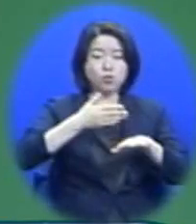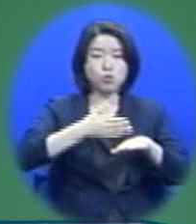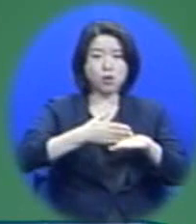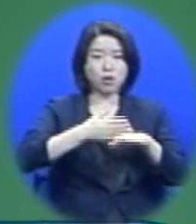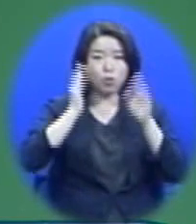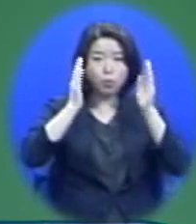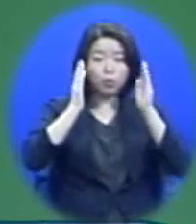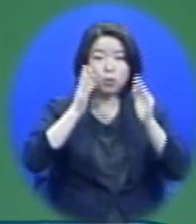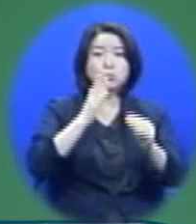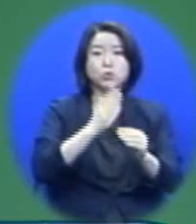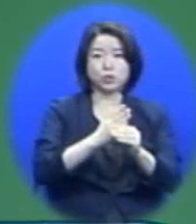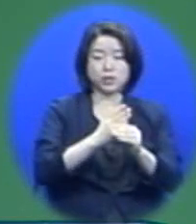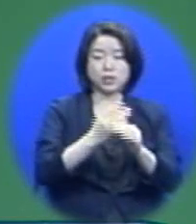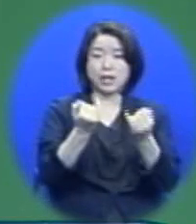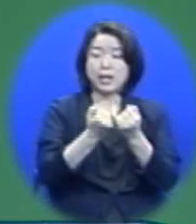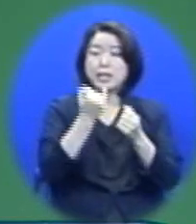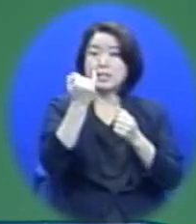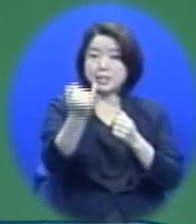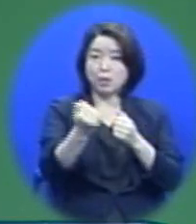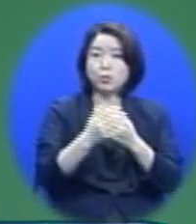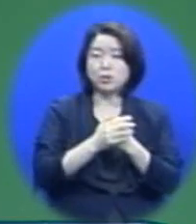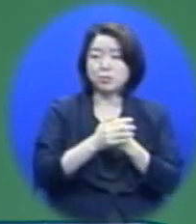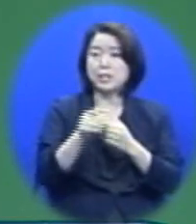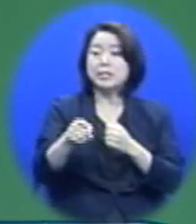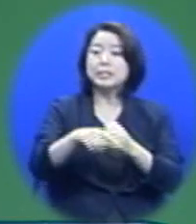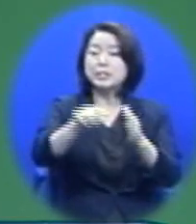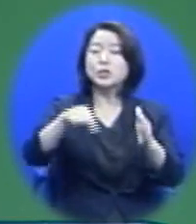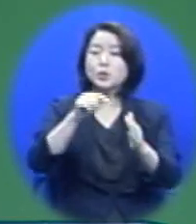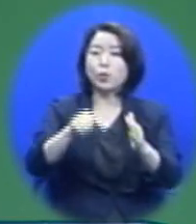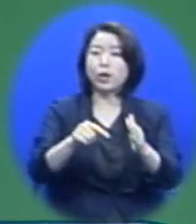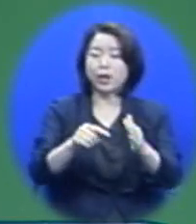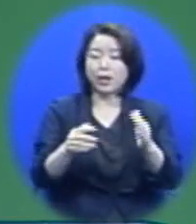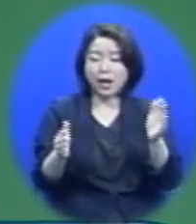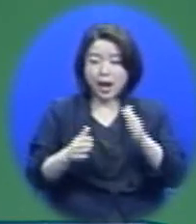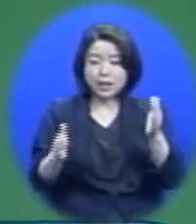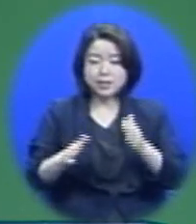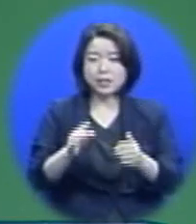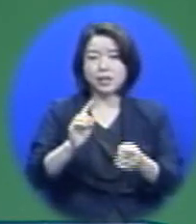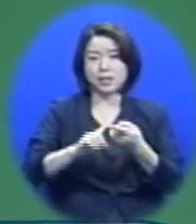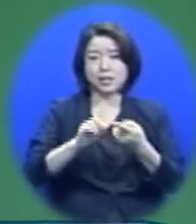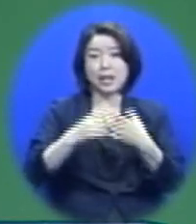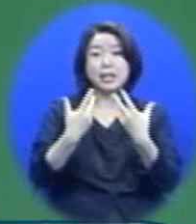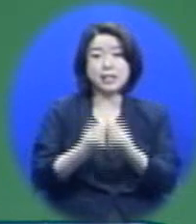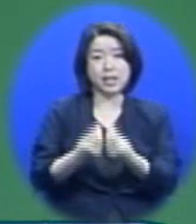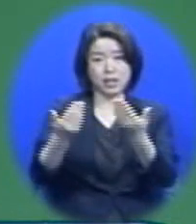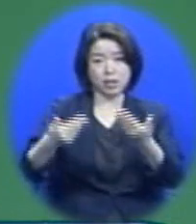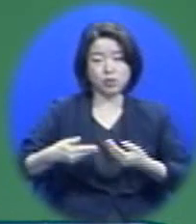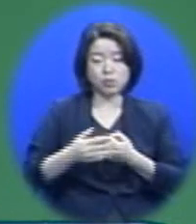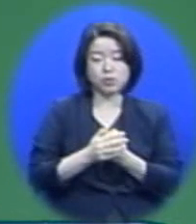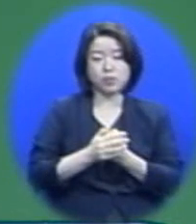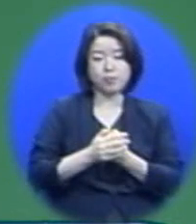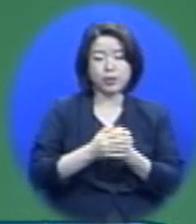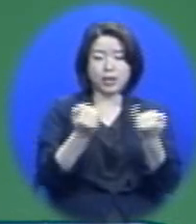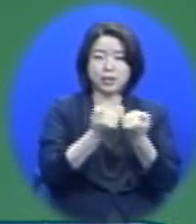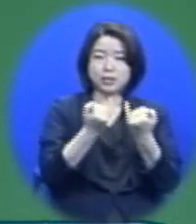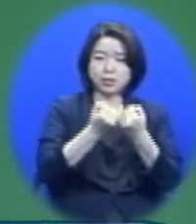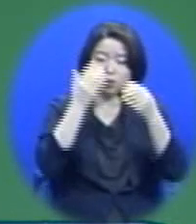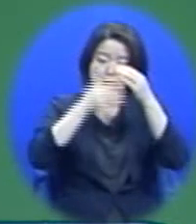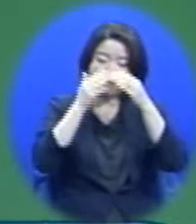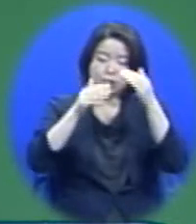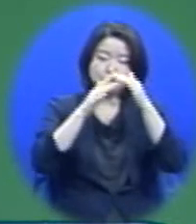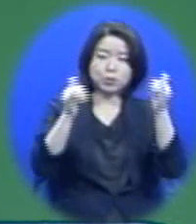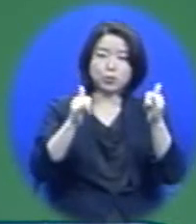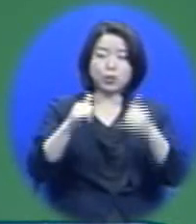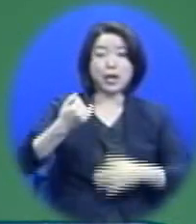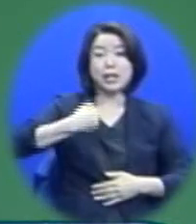반 반원 한 사람 이야기를 하시더라고요. 그 여성도님이 딸이 있는데 그렇게